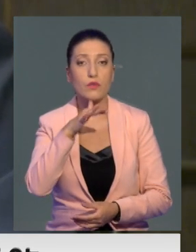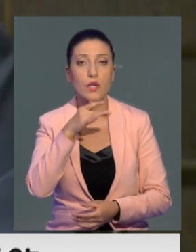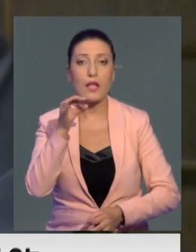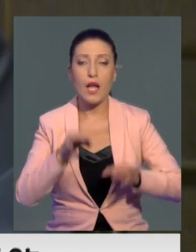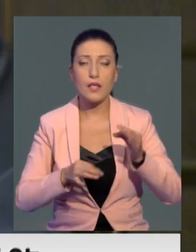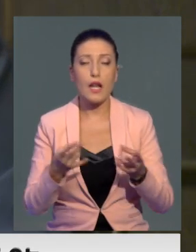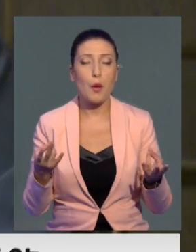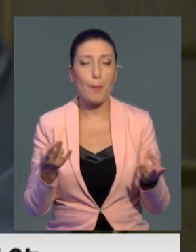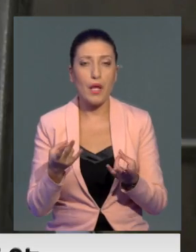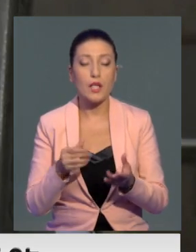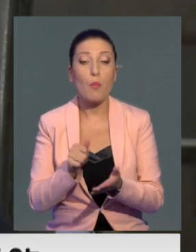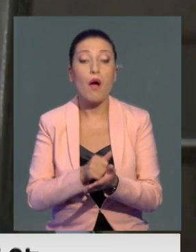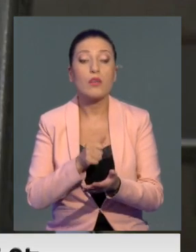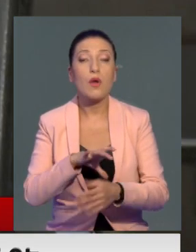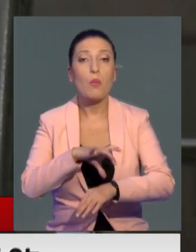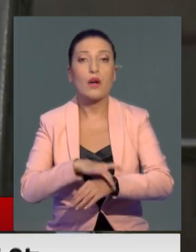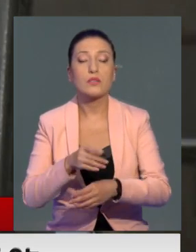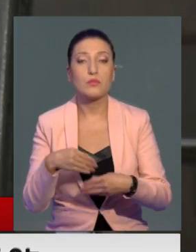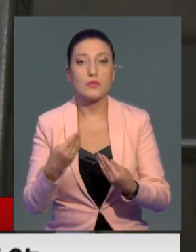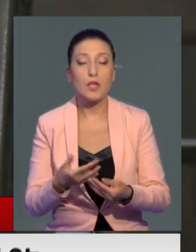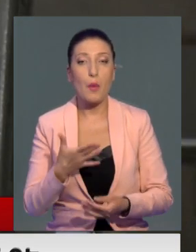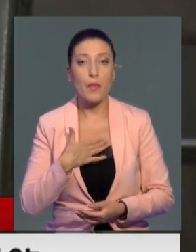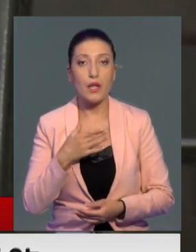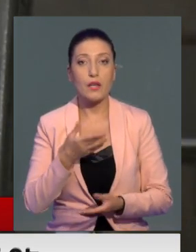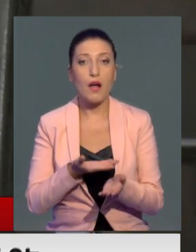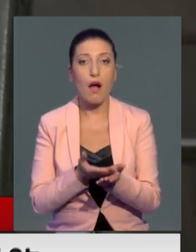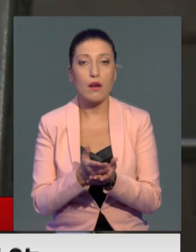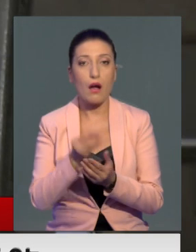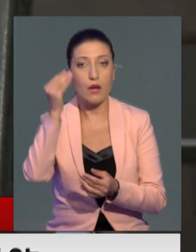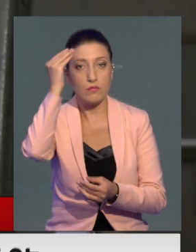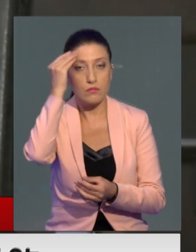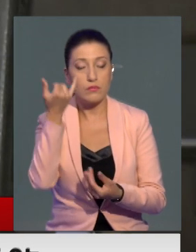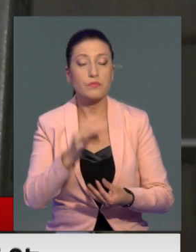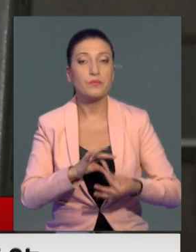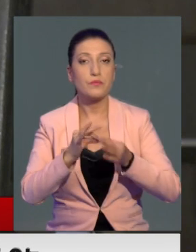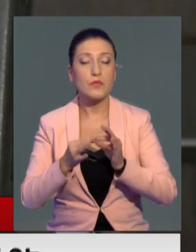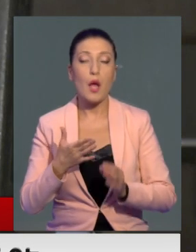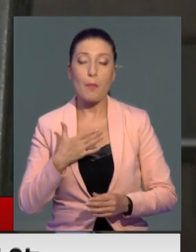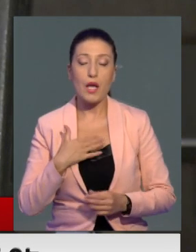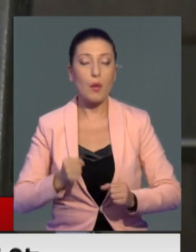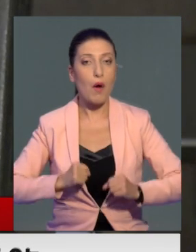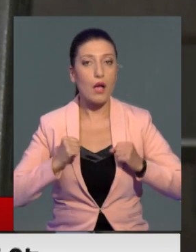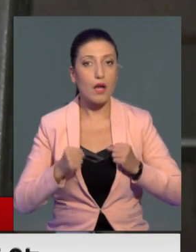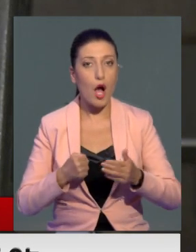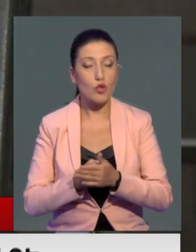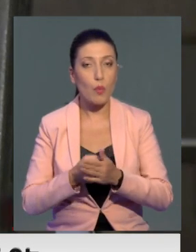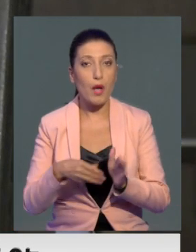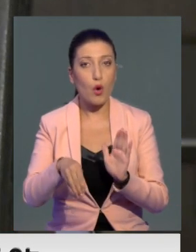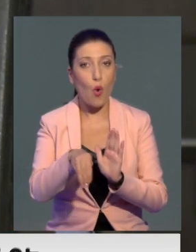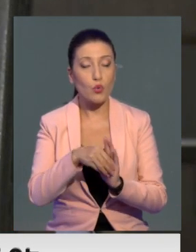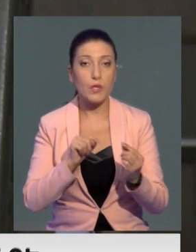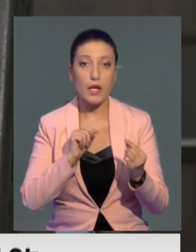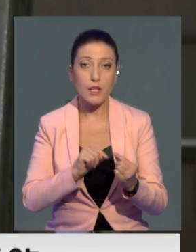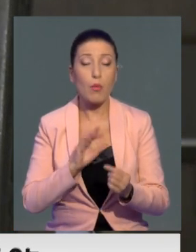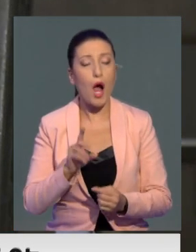կայացնի պատճառաբանված որոշում։ Մեր քաղաքական եզրակացությունը հետևյալն է. Մենք կամ պայքարում ենք կոռուպցիայի դեմ, կամ չենք պայքարում